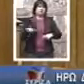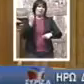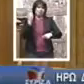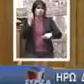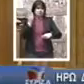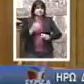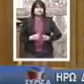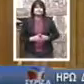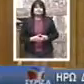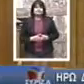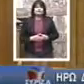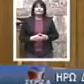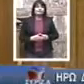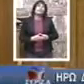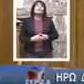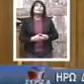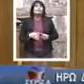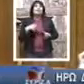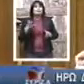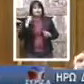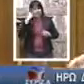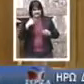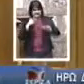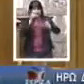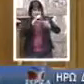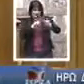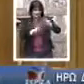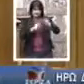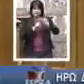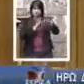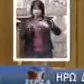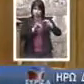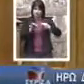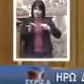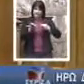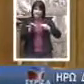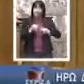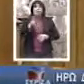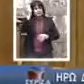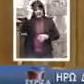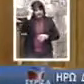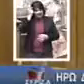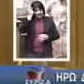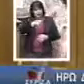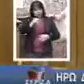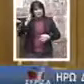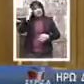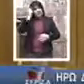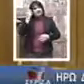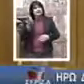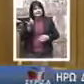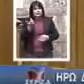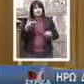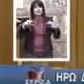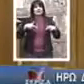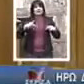πλέον απρόσεκτος και ανυποψίαστος αναγνώστης του ασφαλιστικού εργασιακού νομοσχεδίου μπορεί να αντιληφθεί ότι κατά την άποψή